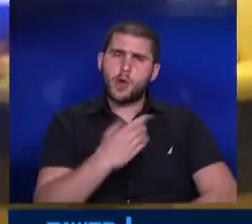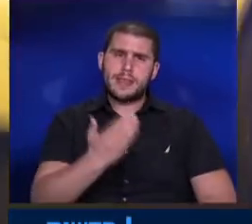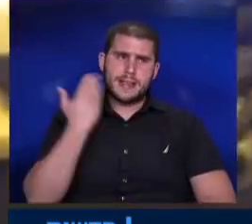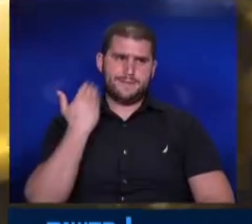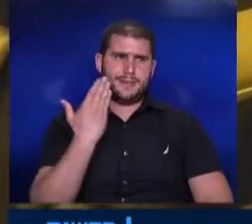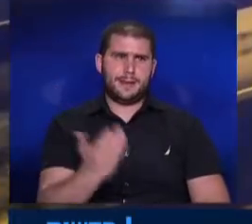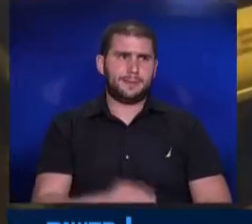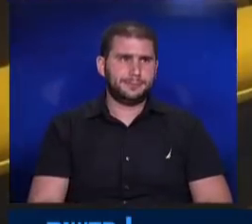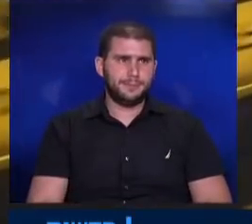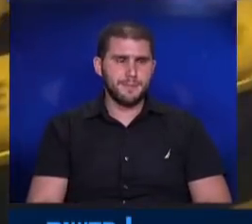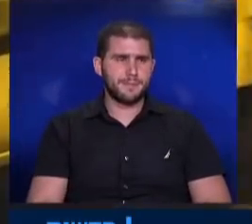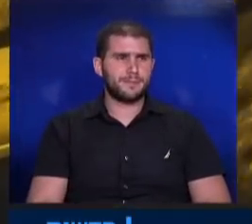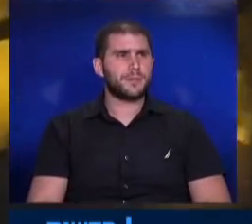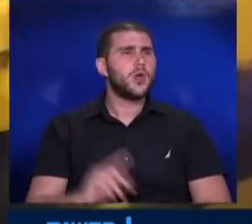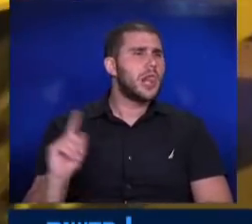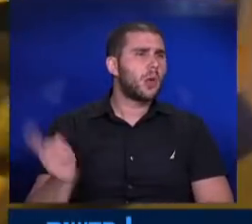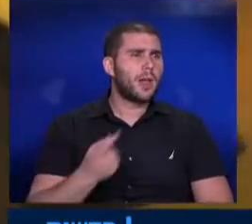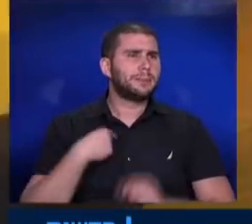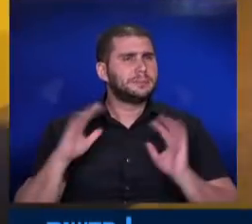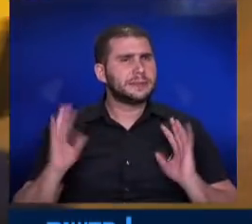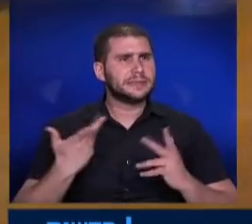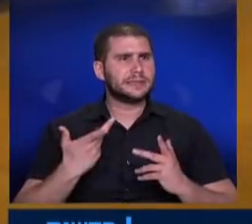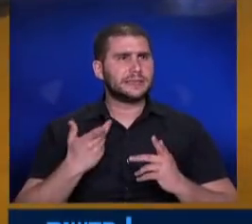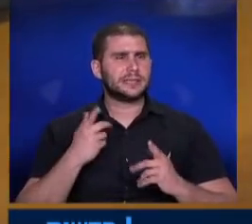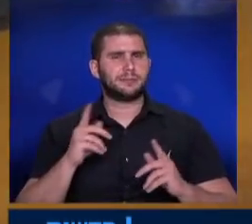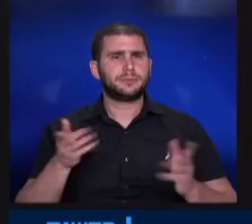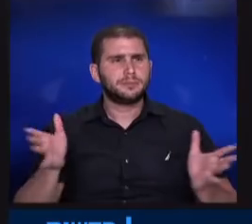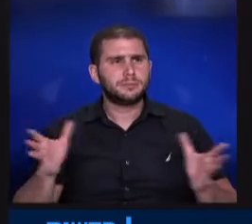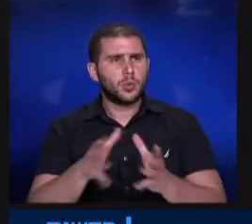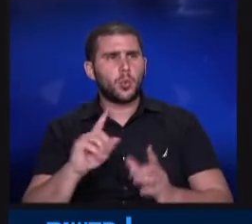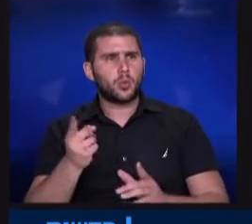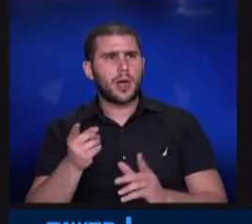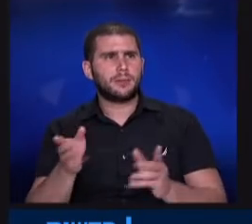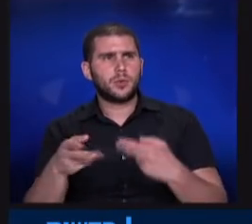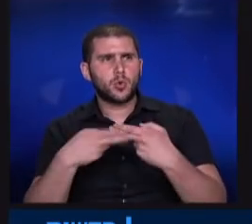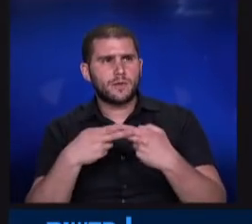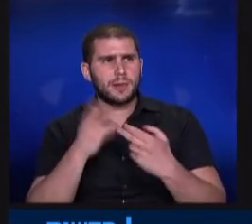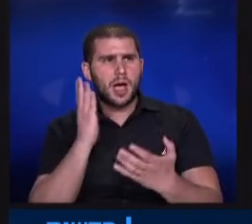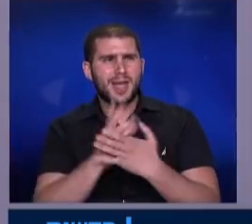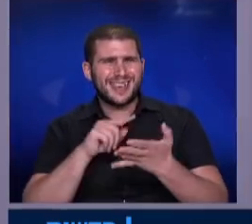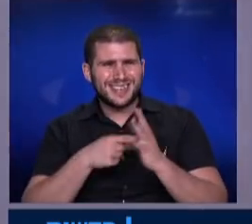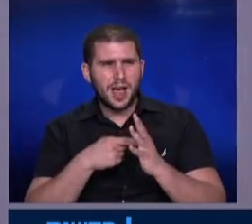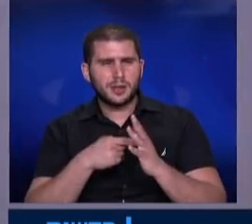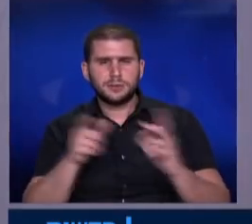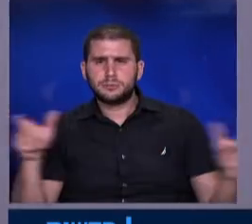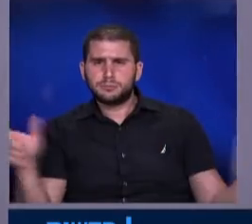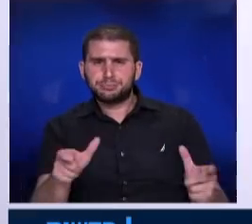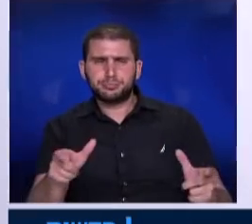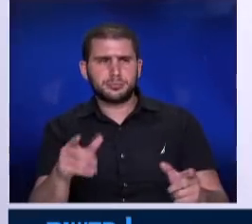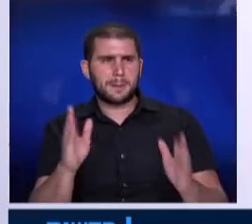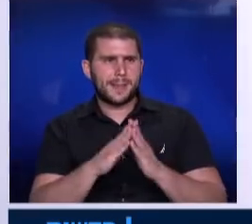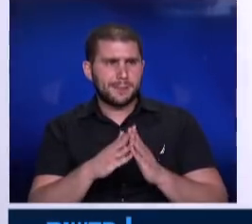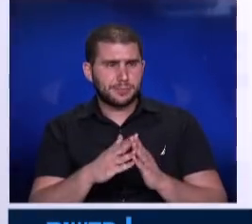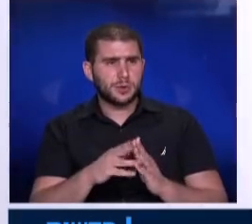לכן. חברים לכולם, אנחנו מזדרזים בסגירה, כולם צמודים, דו חד היד, סגירות מסביב לבתים.